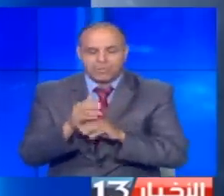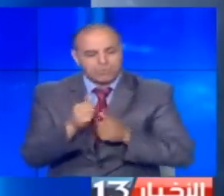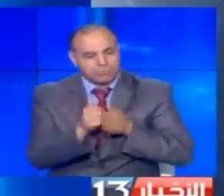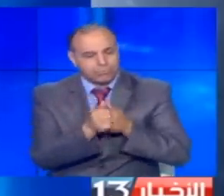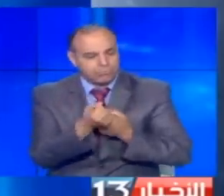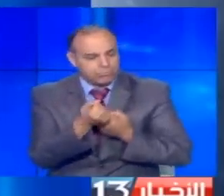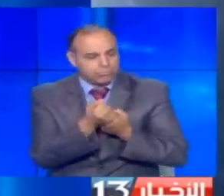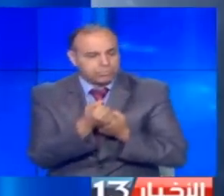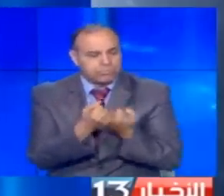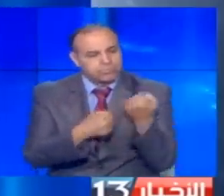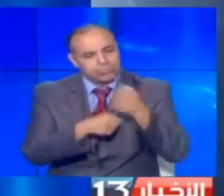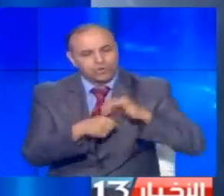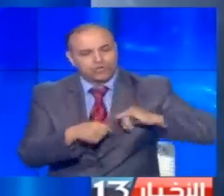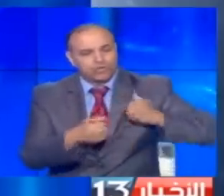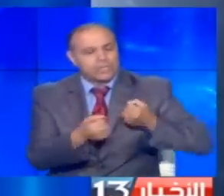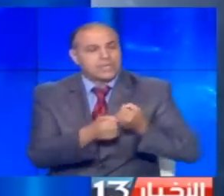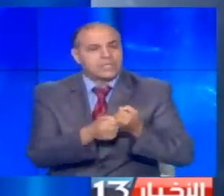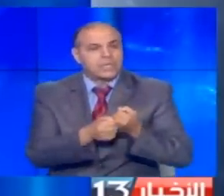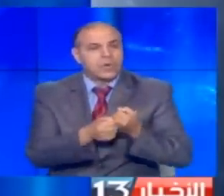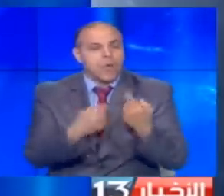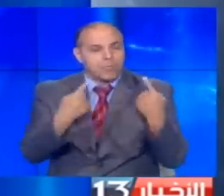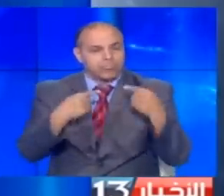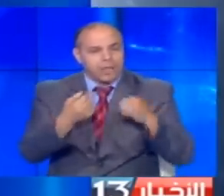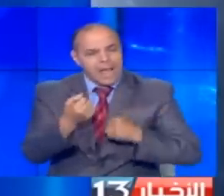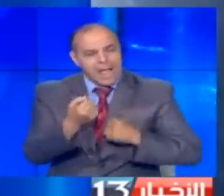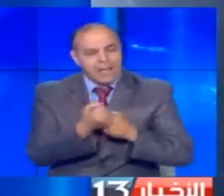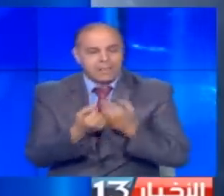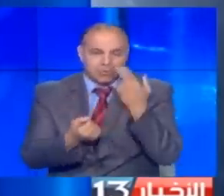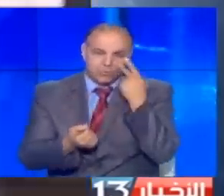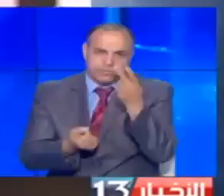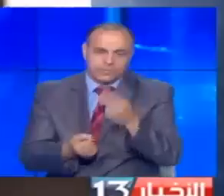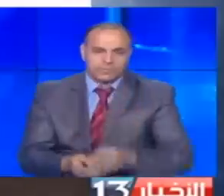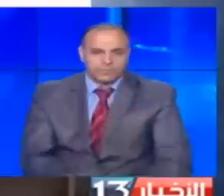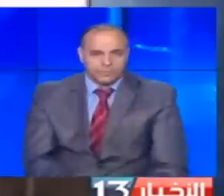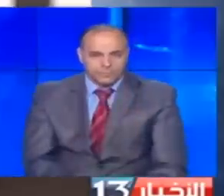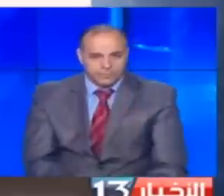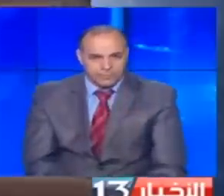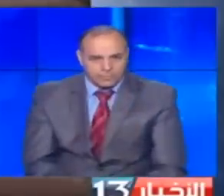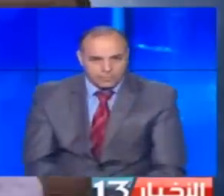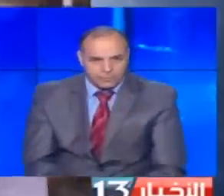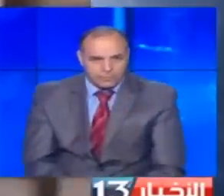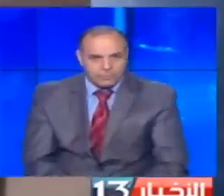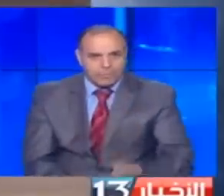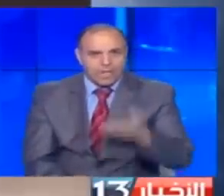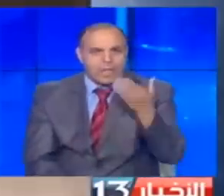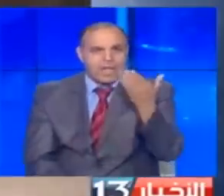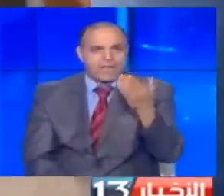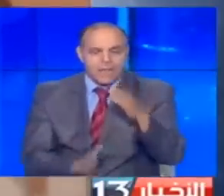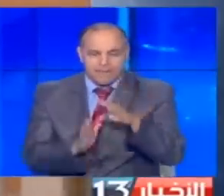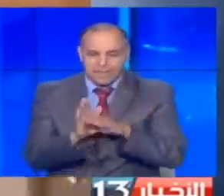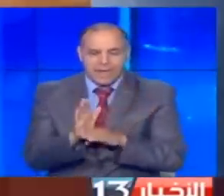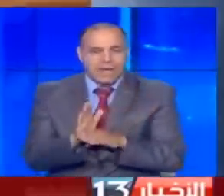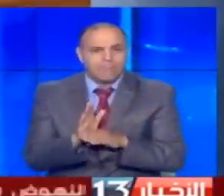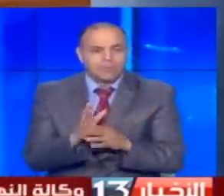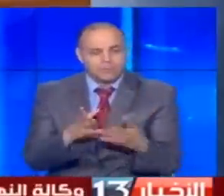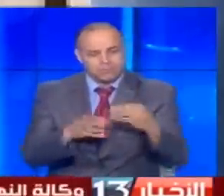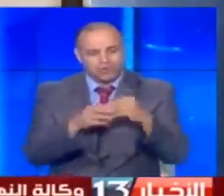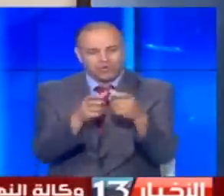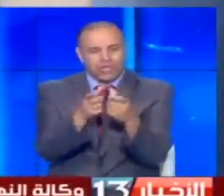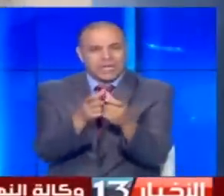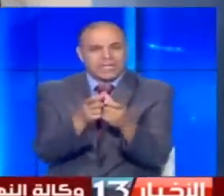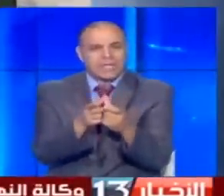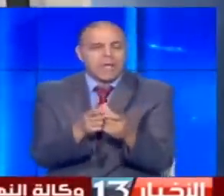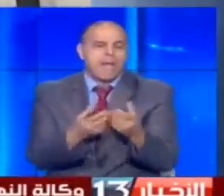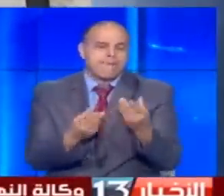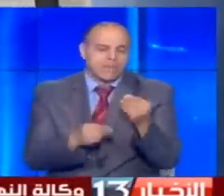والاحاطه بالبعثيين واستجاباتها بالفرقه من خلال برنامج محاضر المؤسسات تمكن